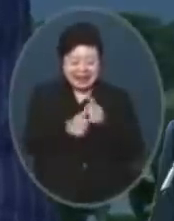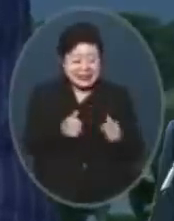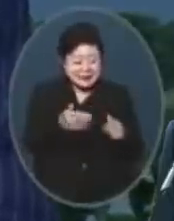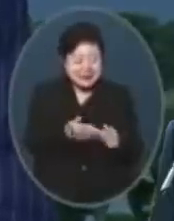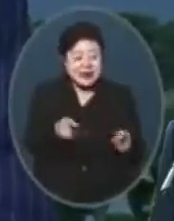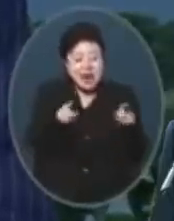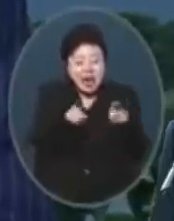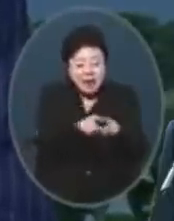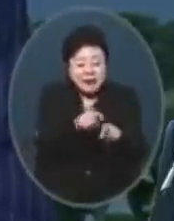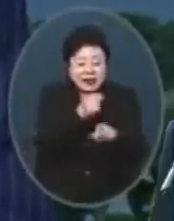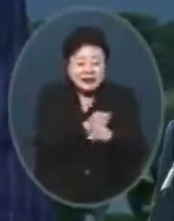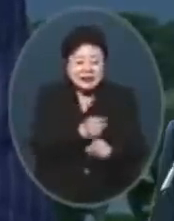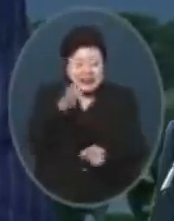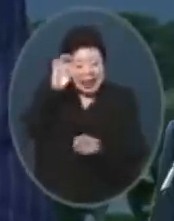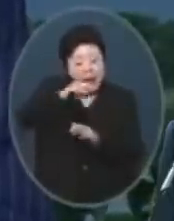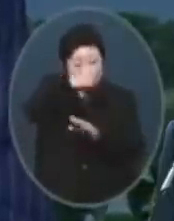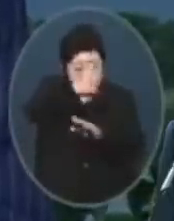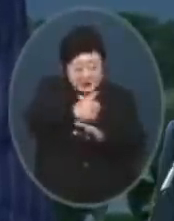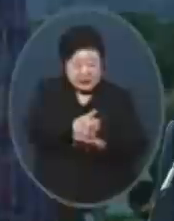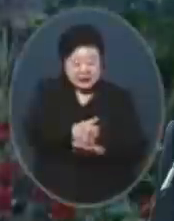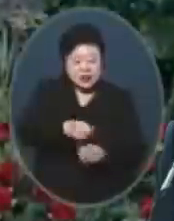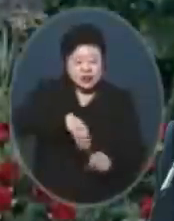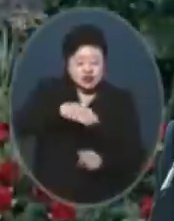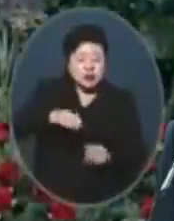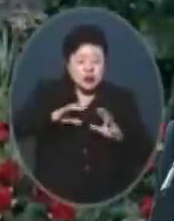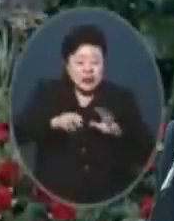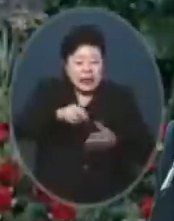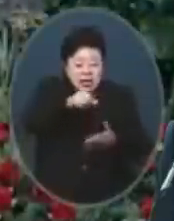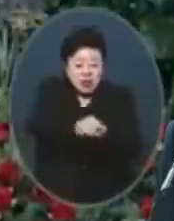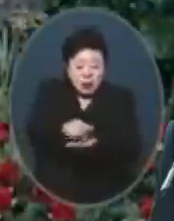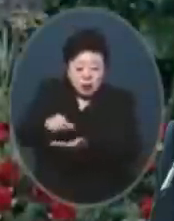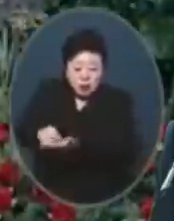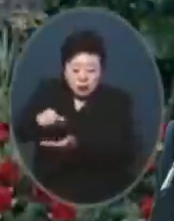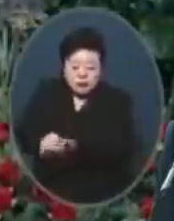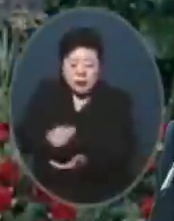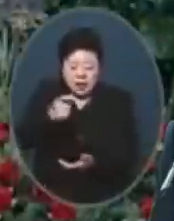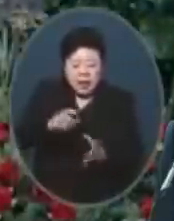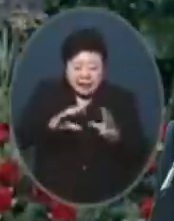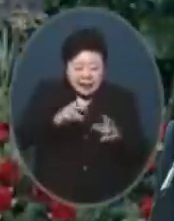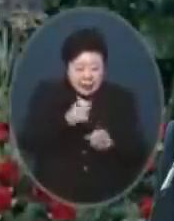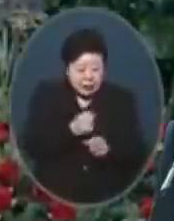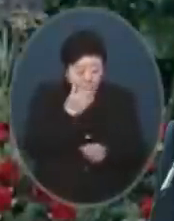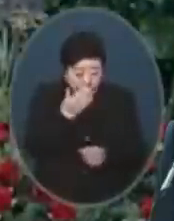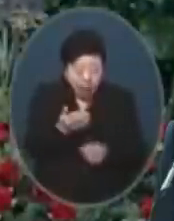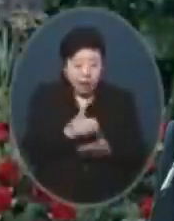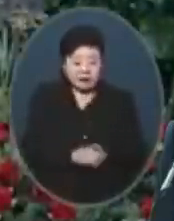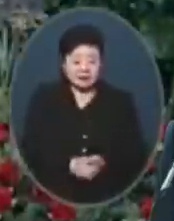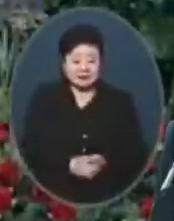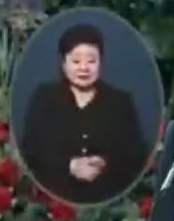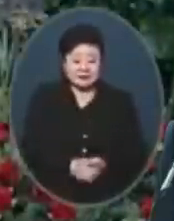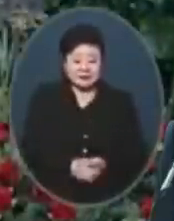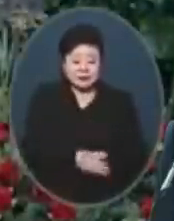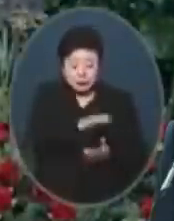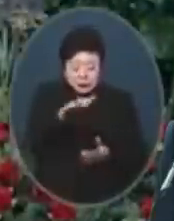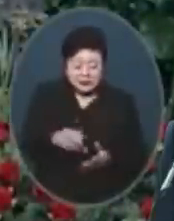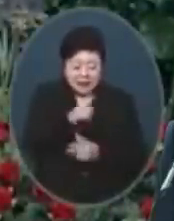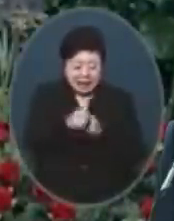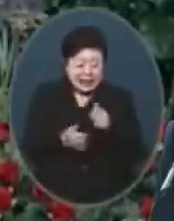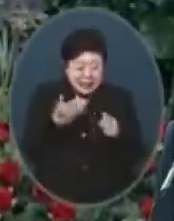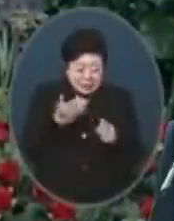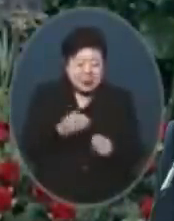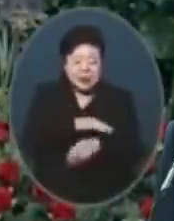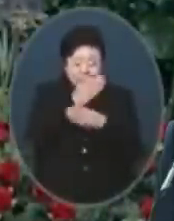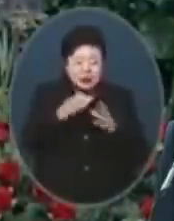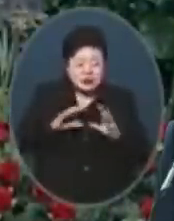하나님께서 함께 하시니까 다윗이 주변 국가들을 정복하고 점점 강한 나라를 만들 수 있었던 것입니다. 우리는 하나님께서